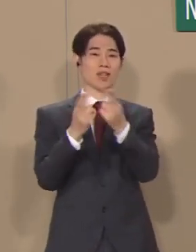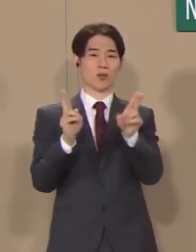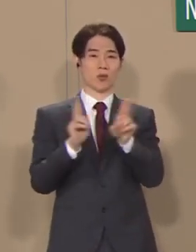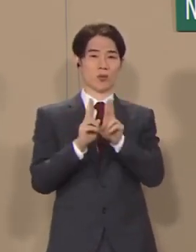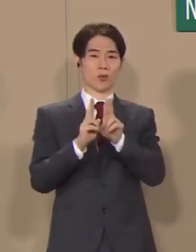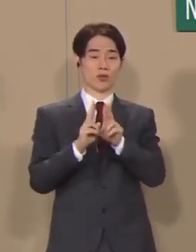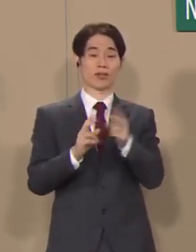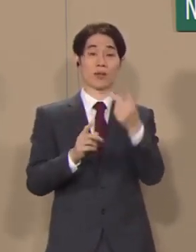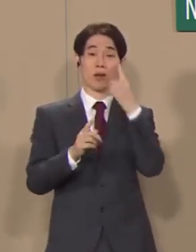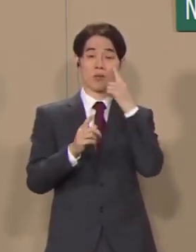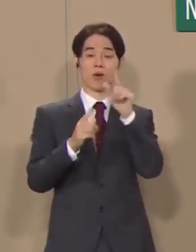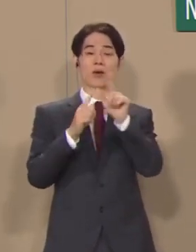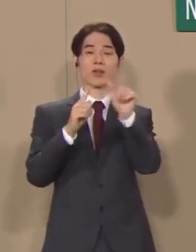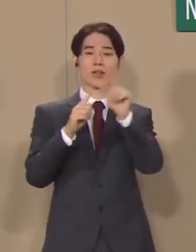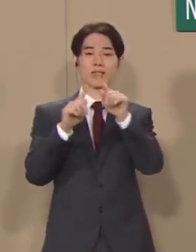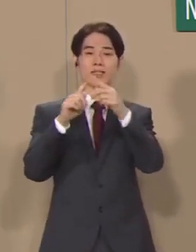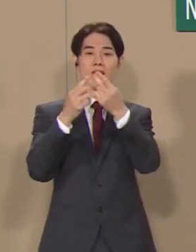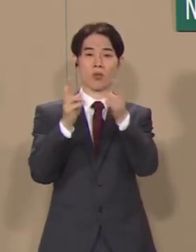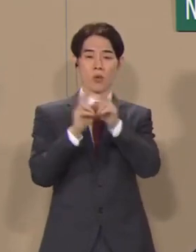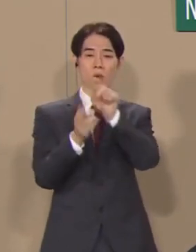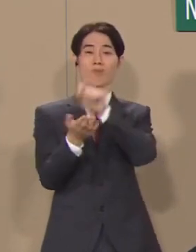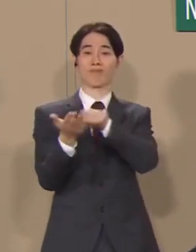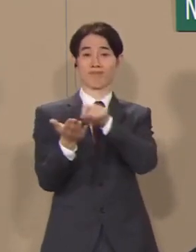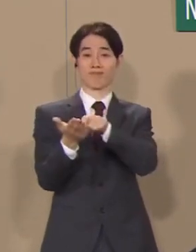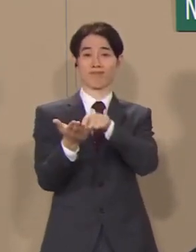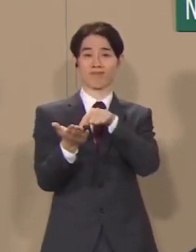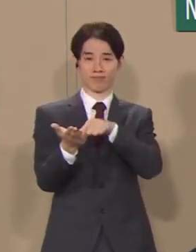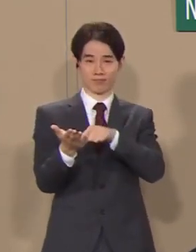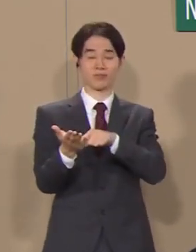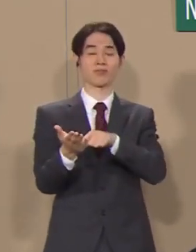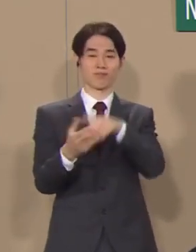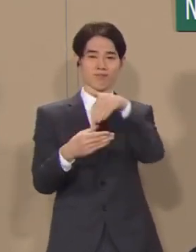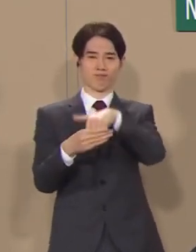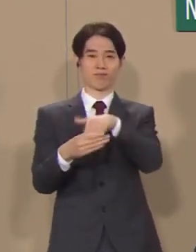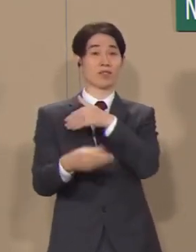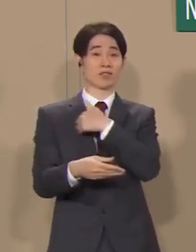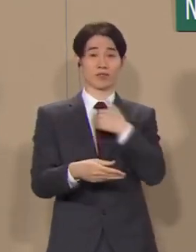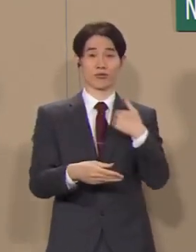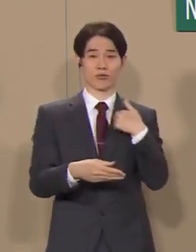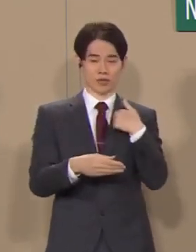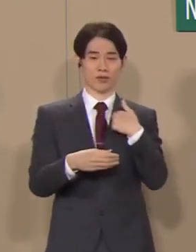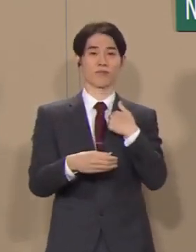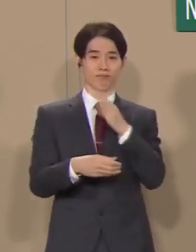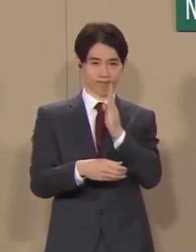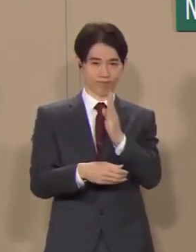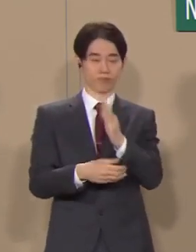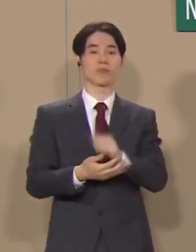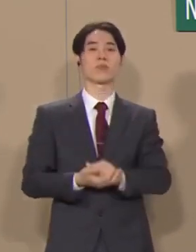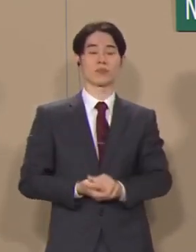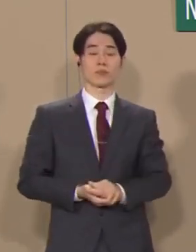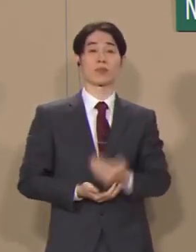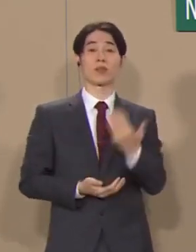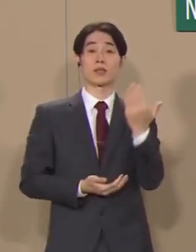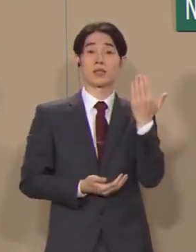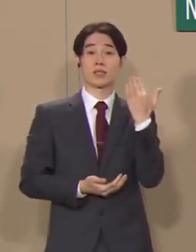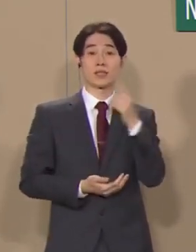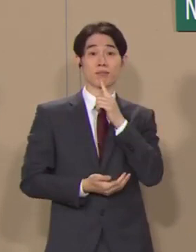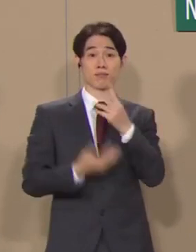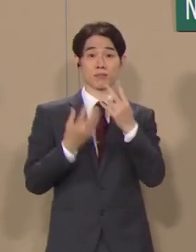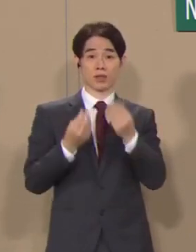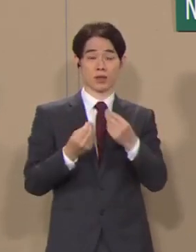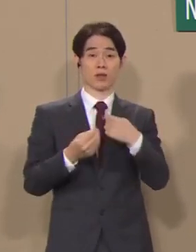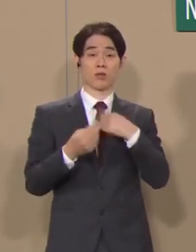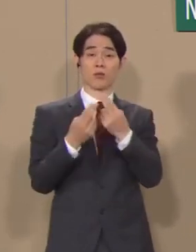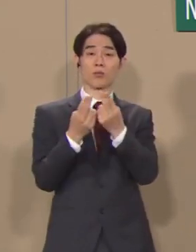は nhk 等と書いていただければ有効票になりますのでありがたいです先ほども申し上げた通り